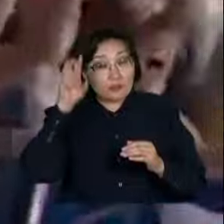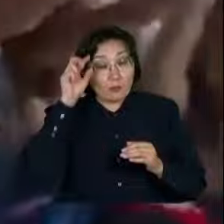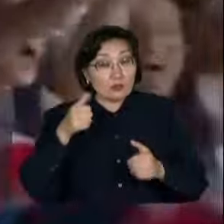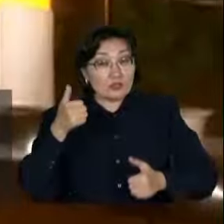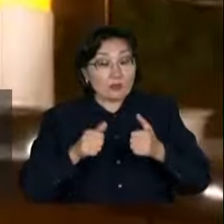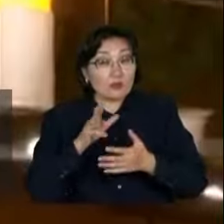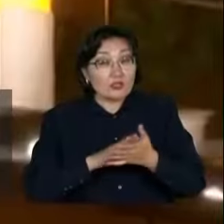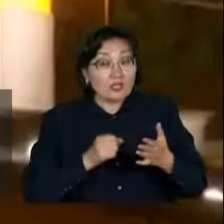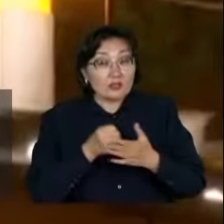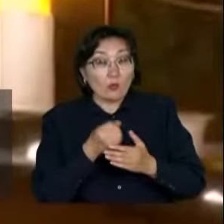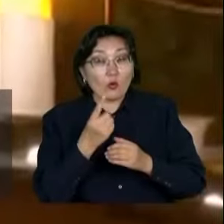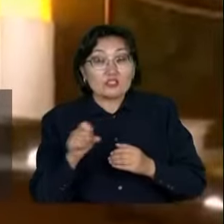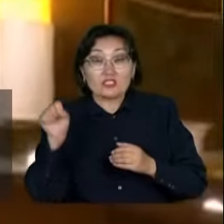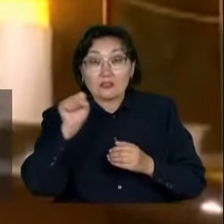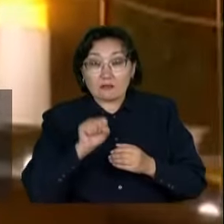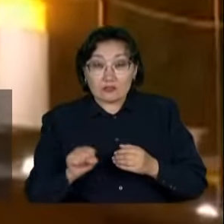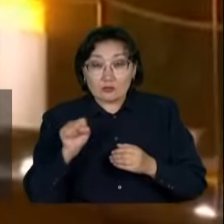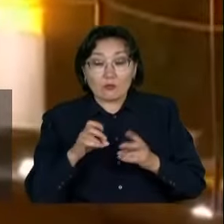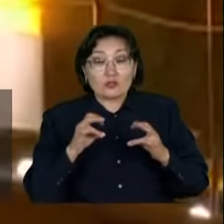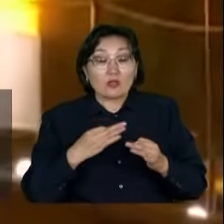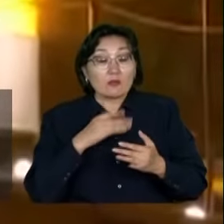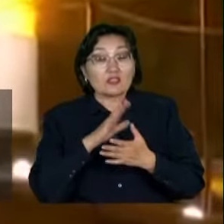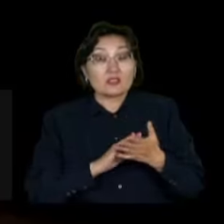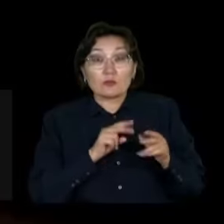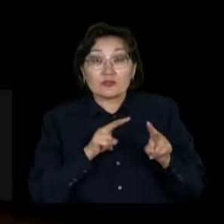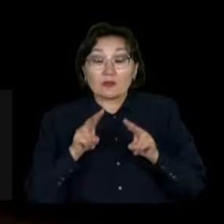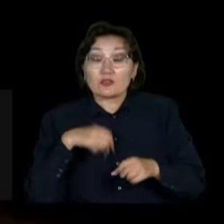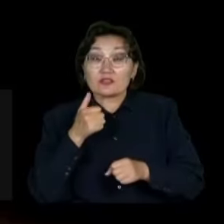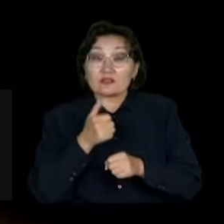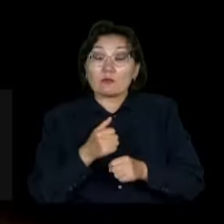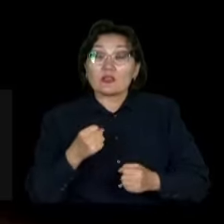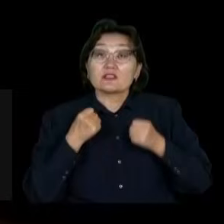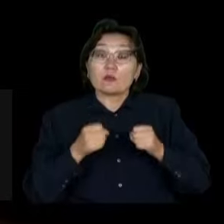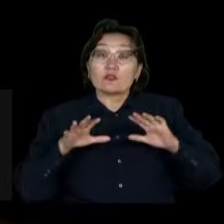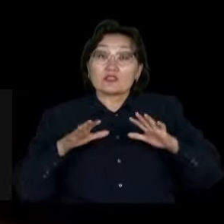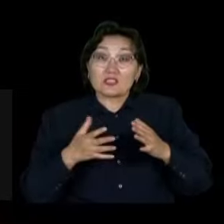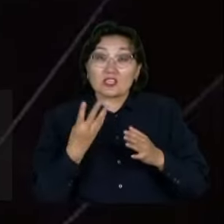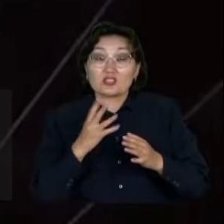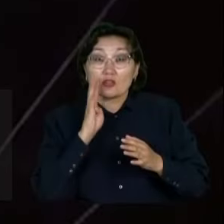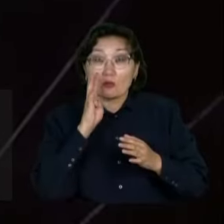Состязания продлятся до 11 августа. Ну а мы продолжим следить за главным спортивным событием